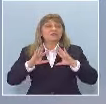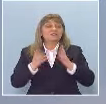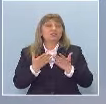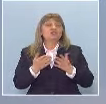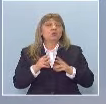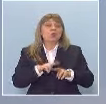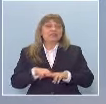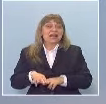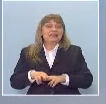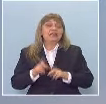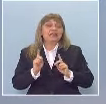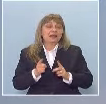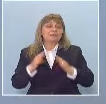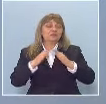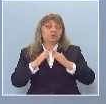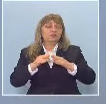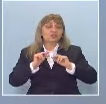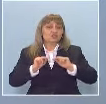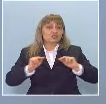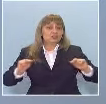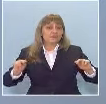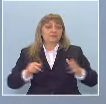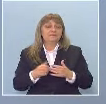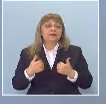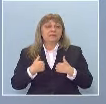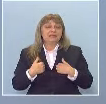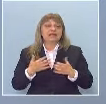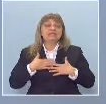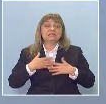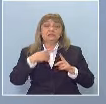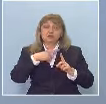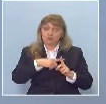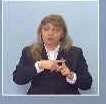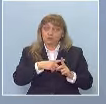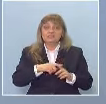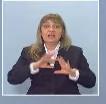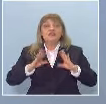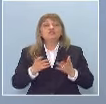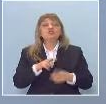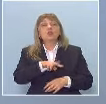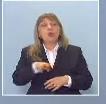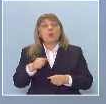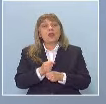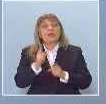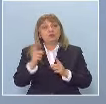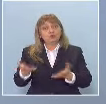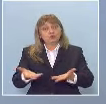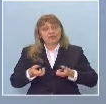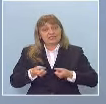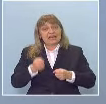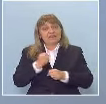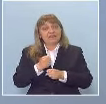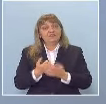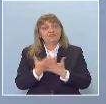преподава вкъщи. При нас имаше един плюс, че всички колеги, които бяха наети още от началото, едно от условията